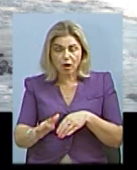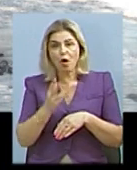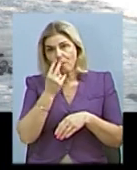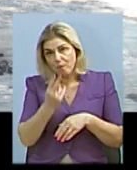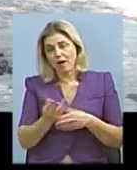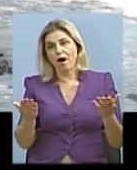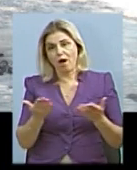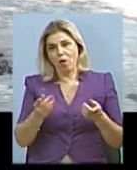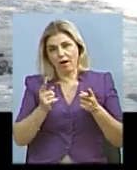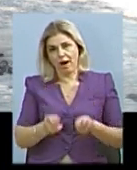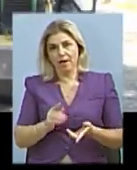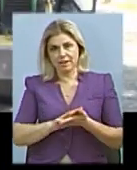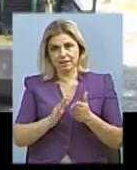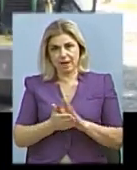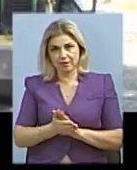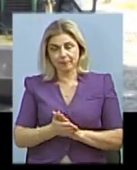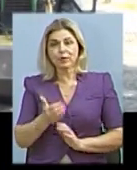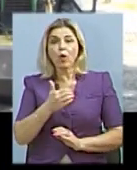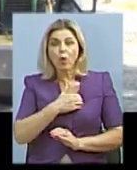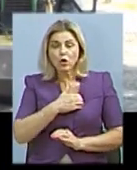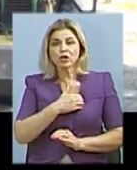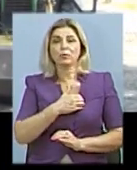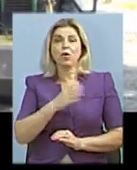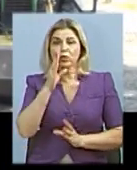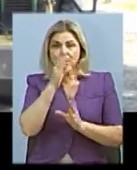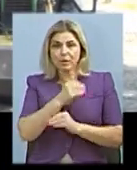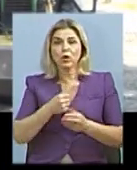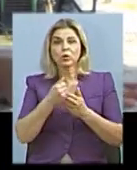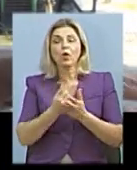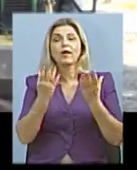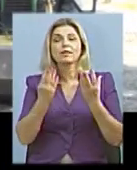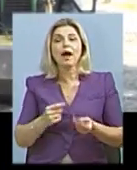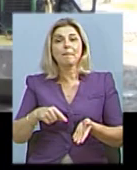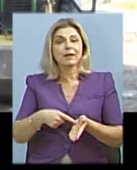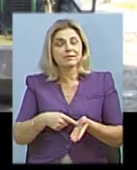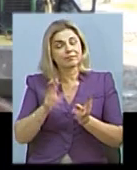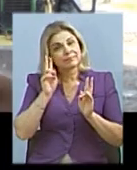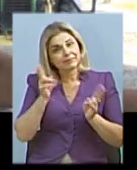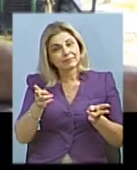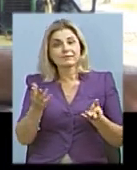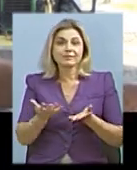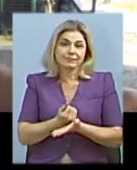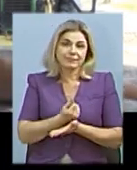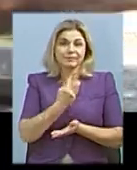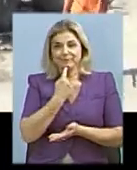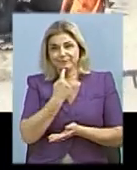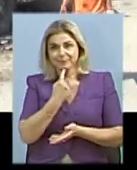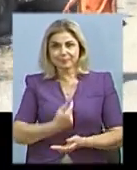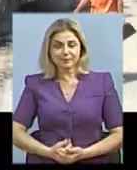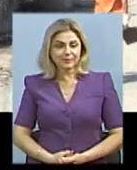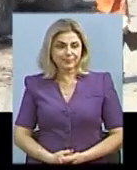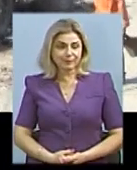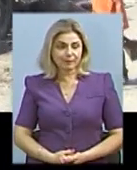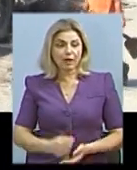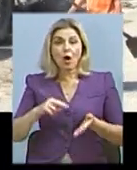вона знаходиться в реальному стані. Хочемо, звичайно, встигнути до Дня міста. Не знаю, чи вийде, чи ні.